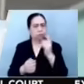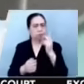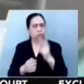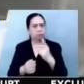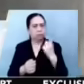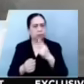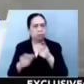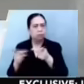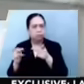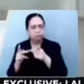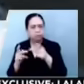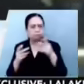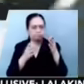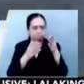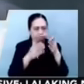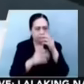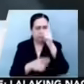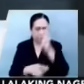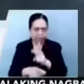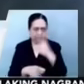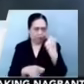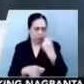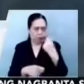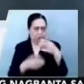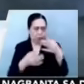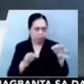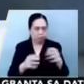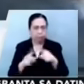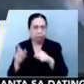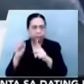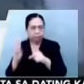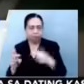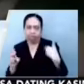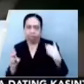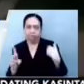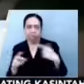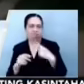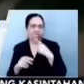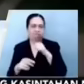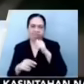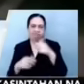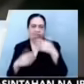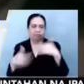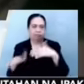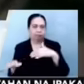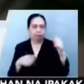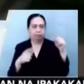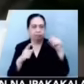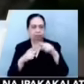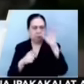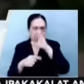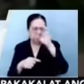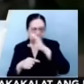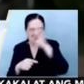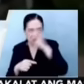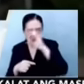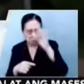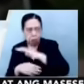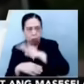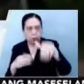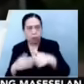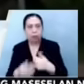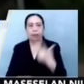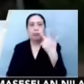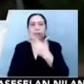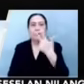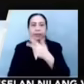ang na-inspeksyon ng PNP. At ayon sa kanila, hindi sila aalis hanggang hindi nahahalughog ang buong 30 ektaryang